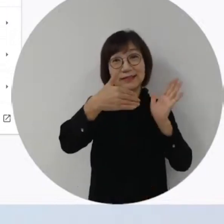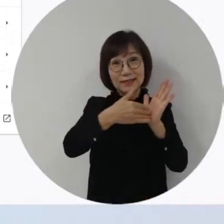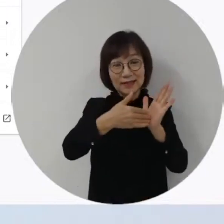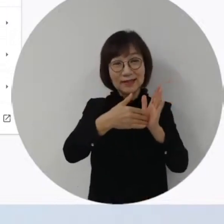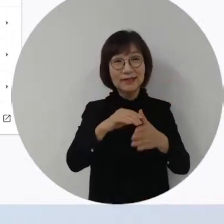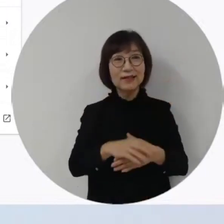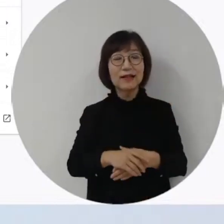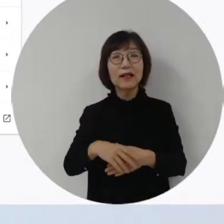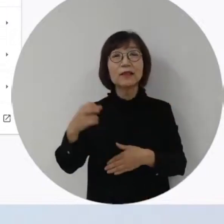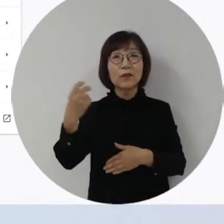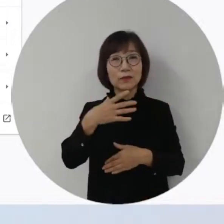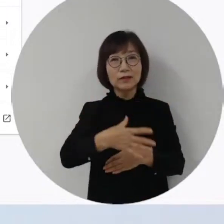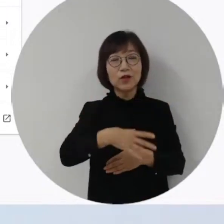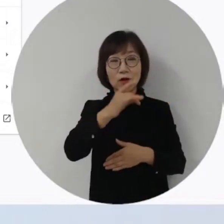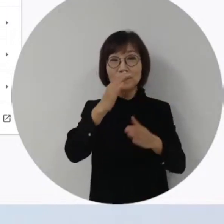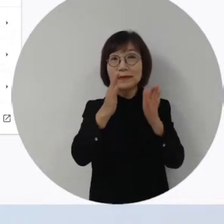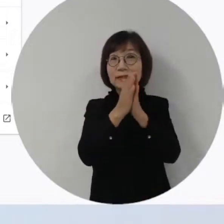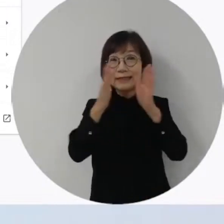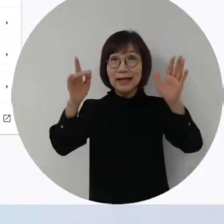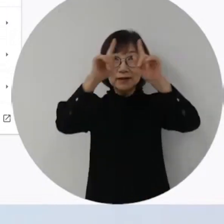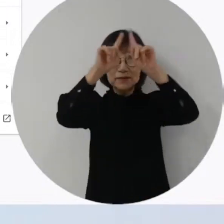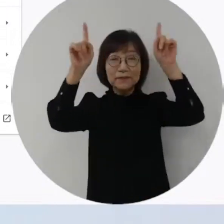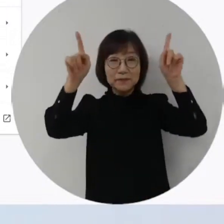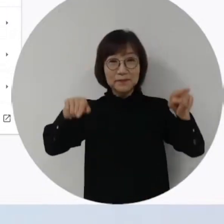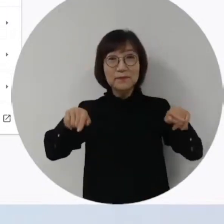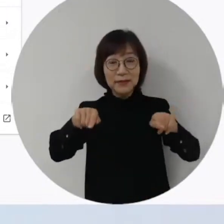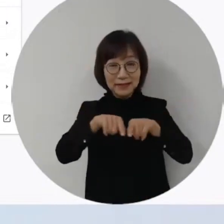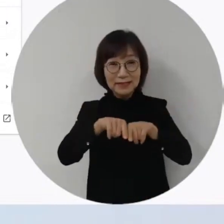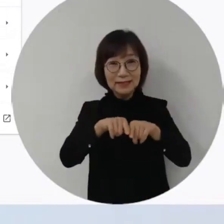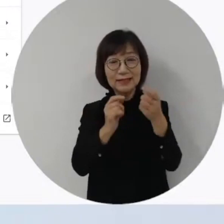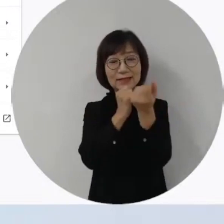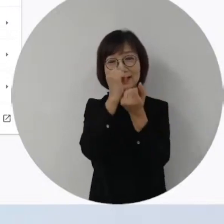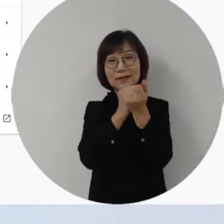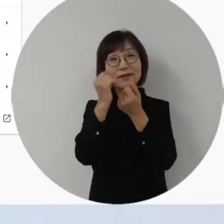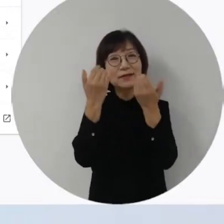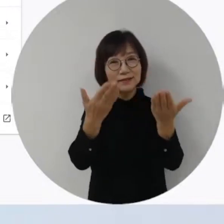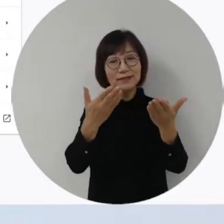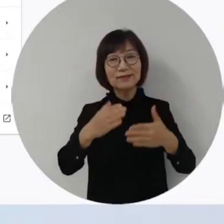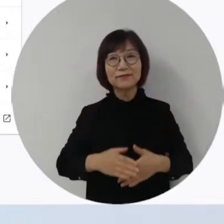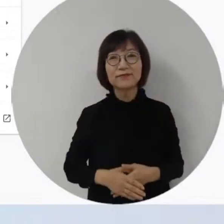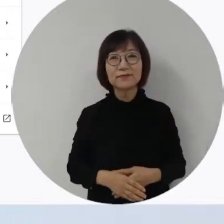설정에 들어온 상태에서 설정